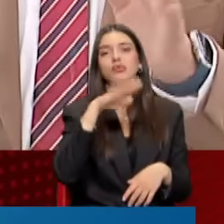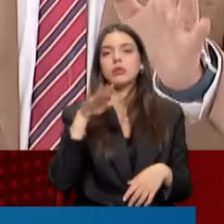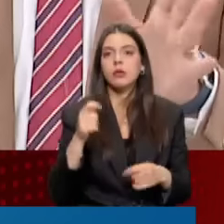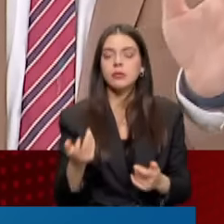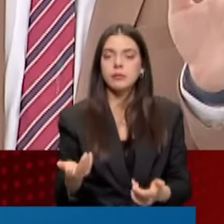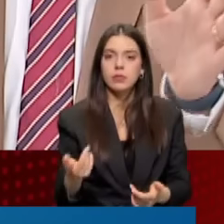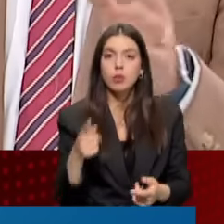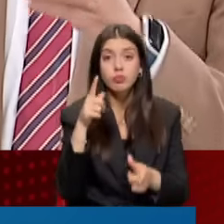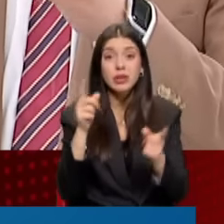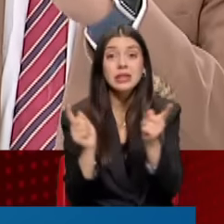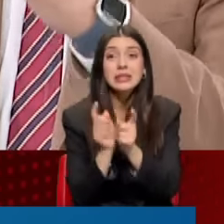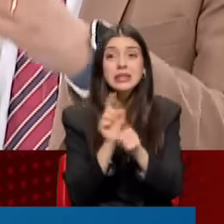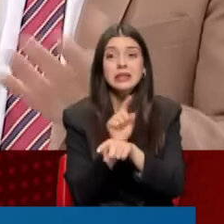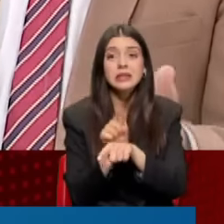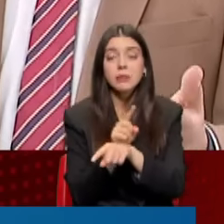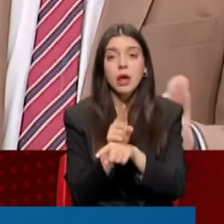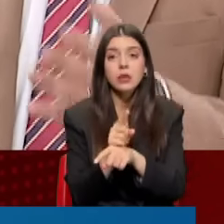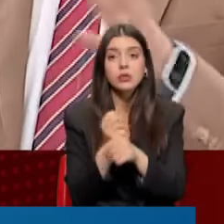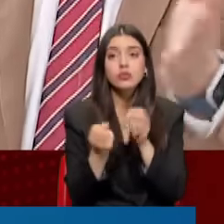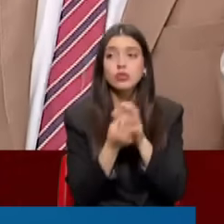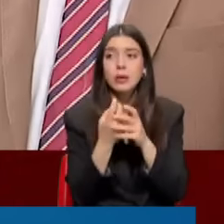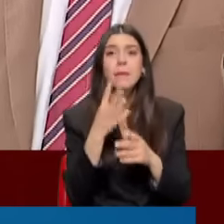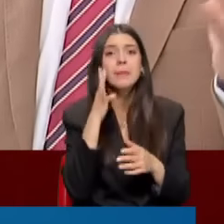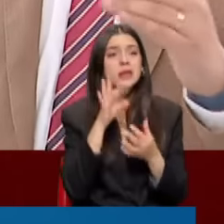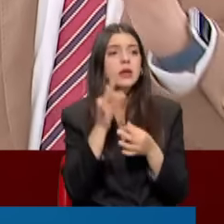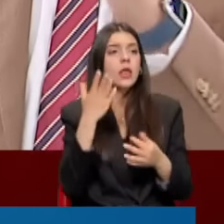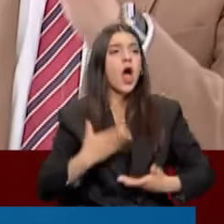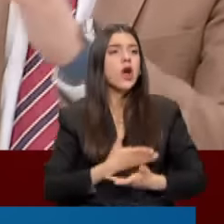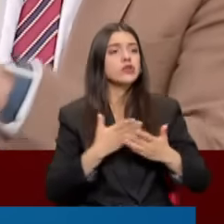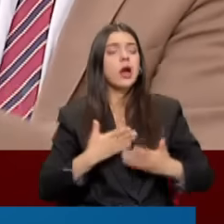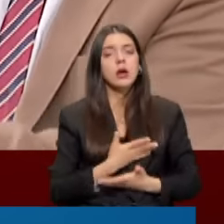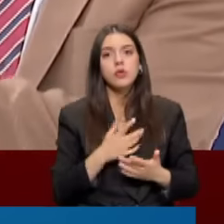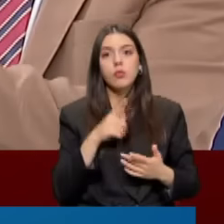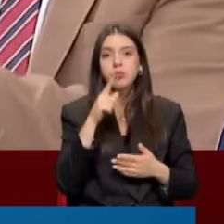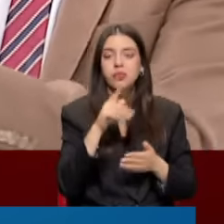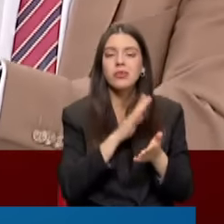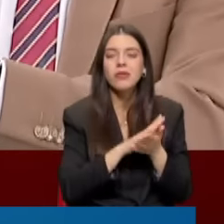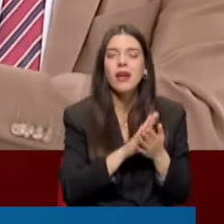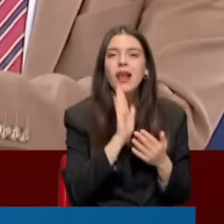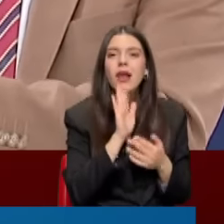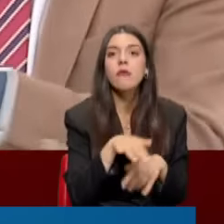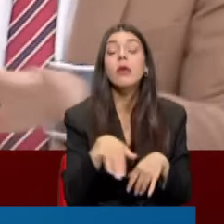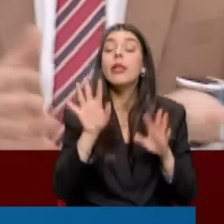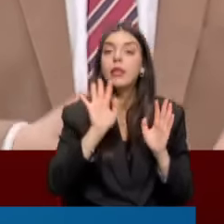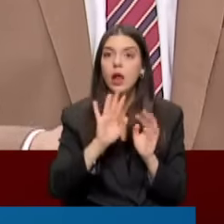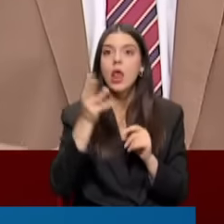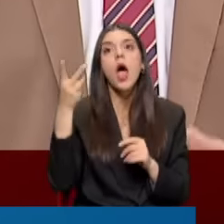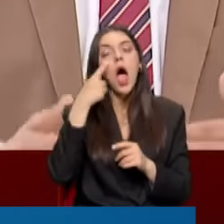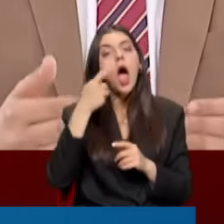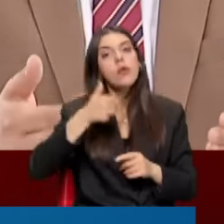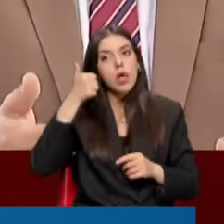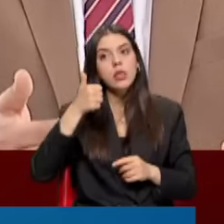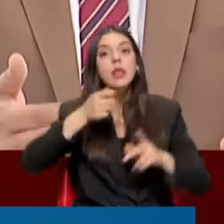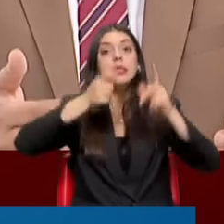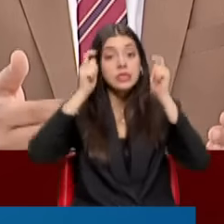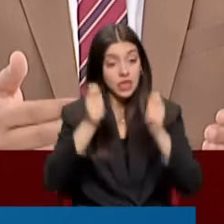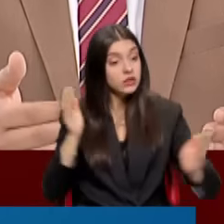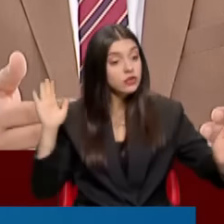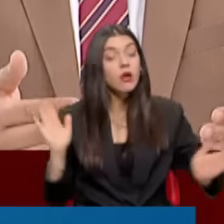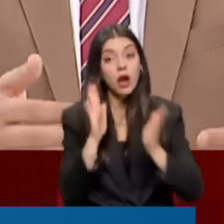yap bu Kısa vadeli böyle bu kadar millet aç aç millet aç aç falan ya bu kadar yüzeysel tartışılacak mesele değil Erdoğan da hakikat